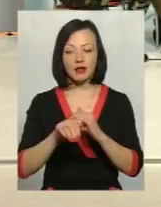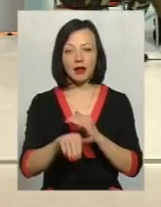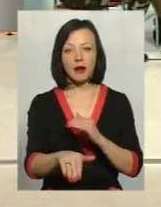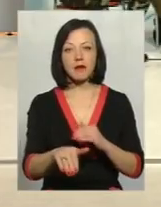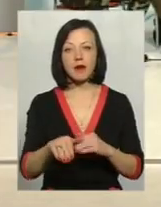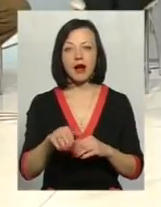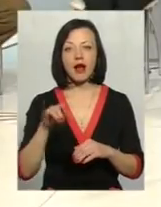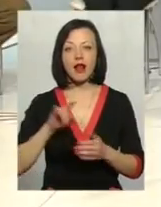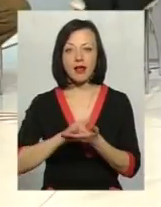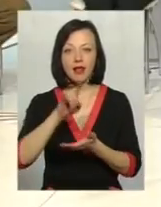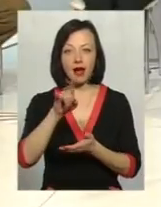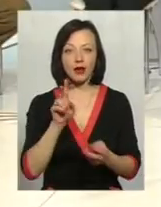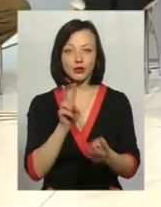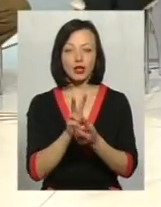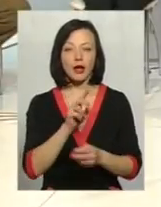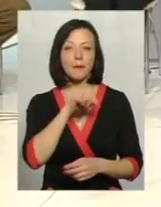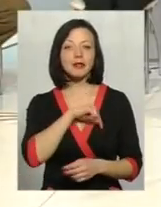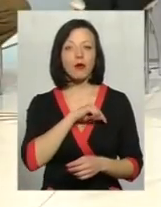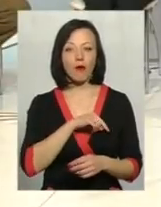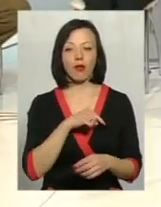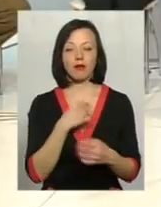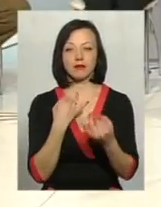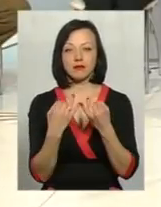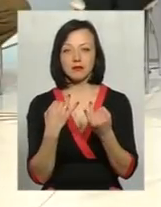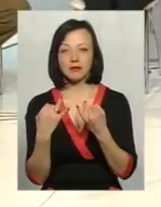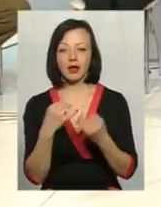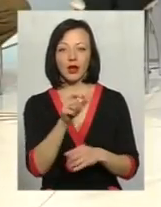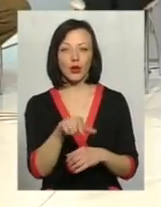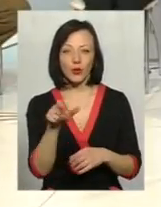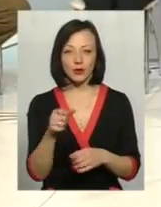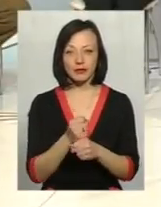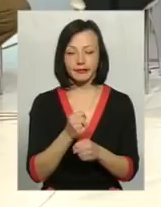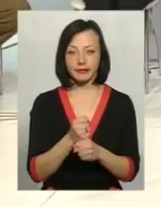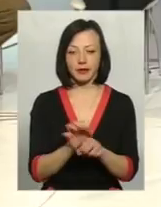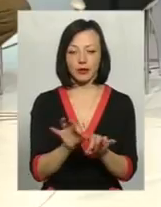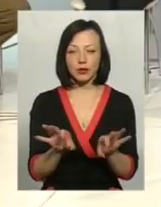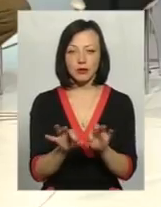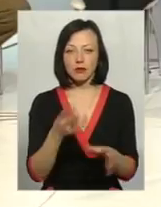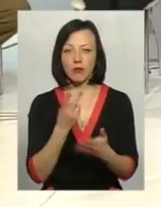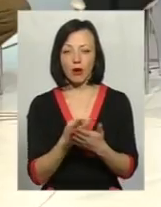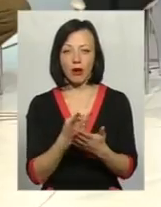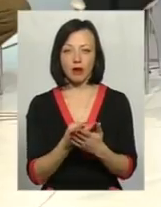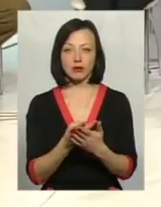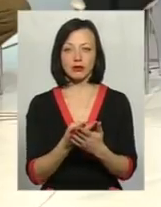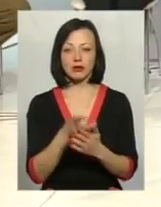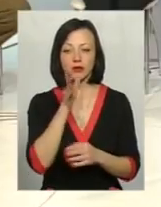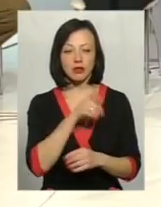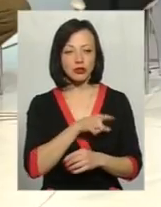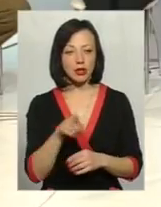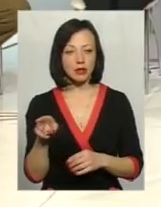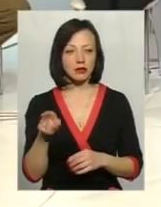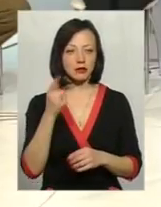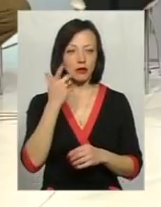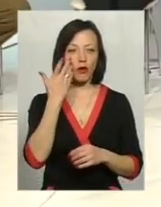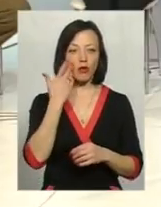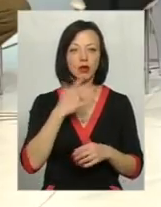зустрічає психолог. З ним працюють відповідні люди, от, розказують, показують за час, поки його